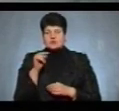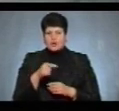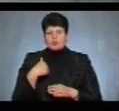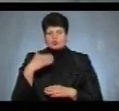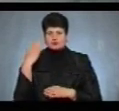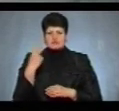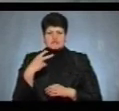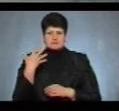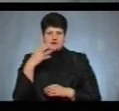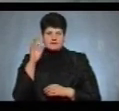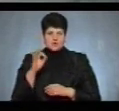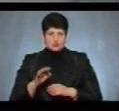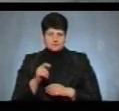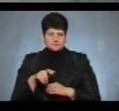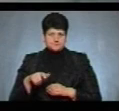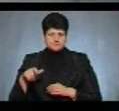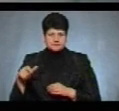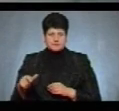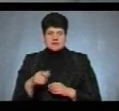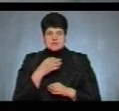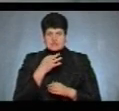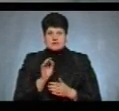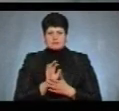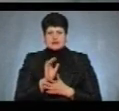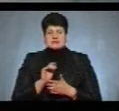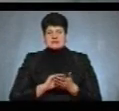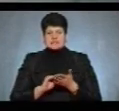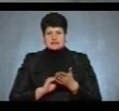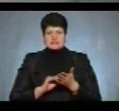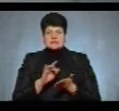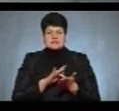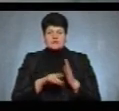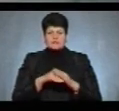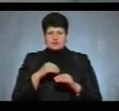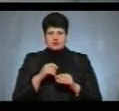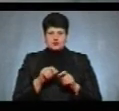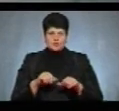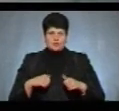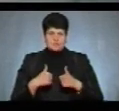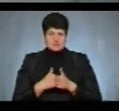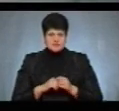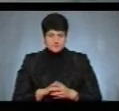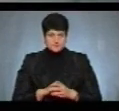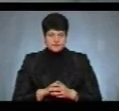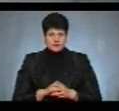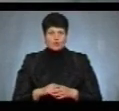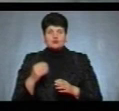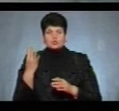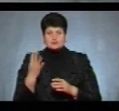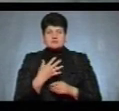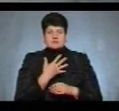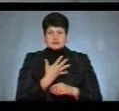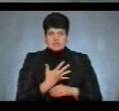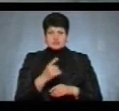понад 25% виборців, повідомив прес-секретар Центральної виборчої комісії Олександр Хівренко. У 4 із 5 округів